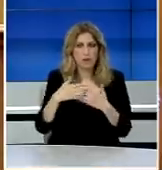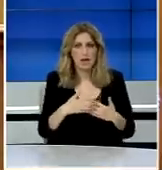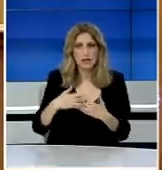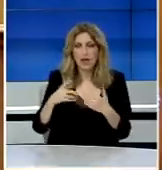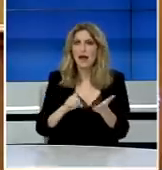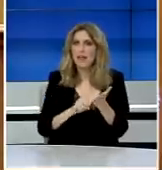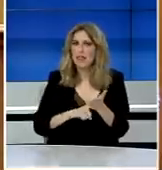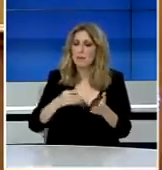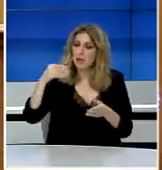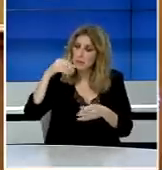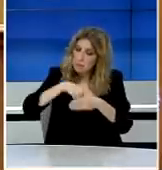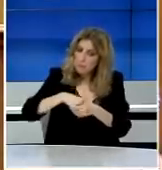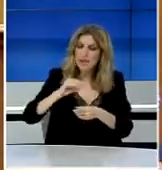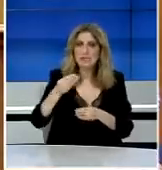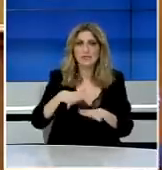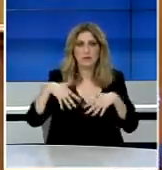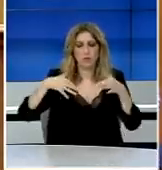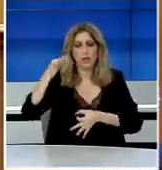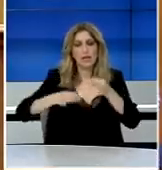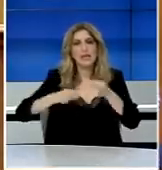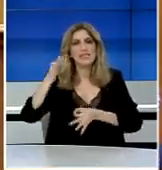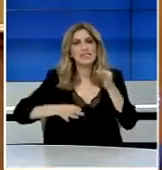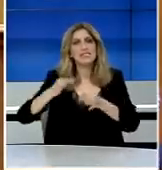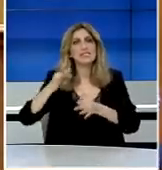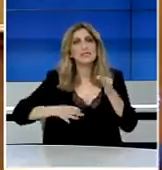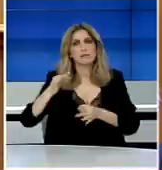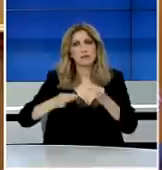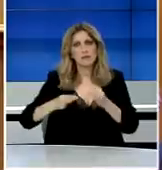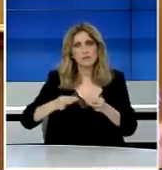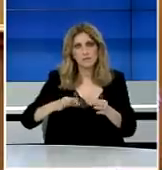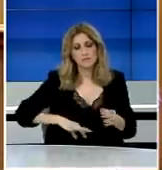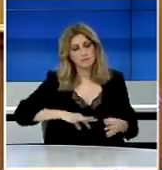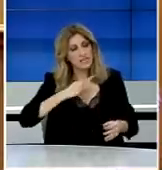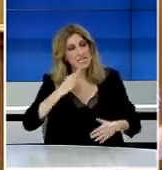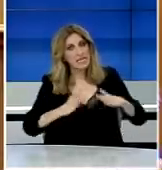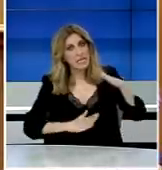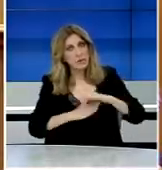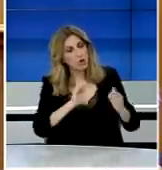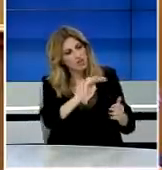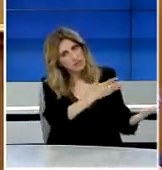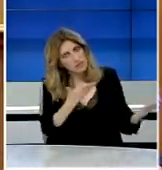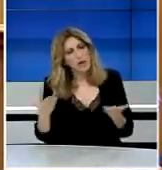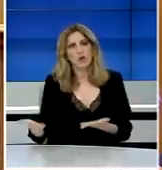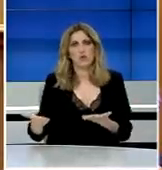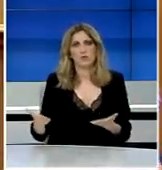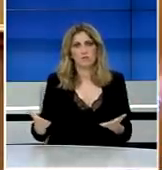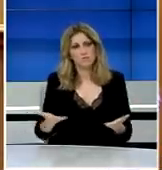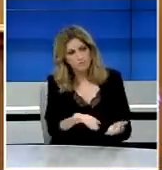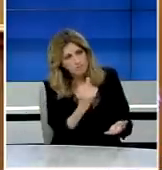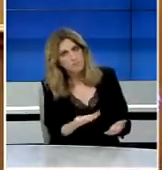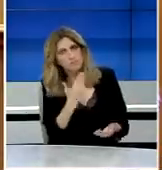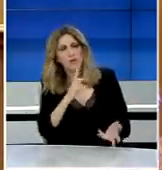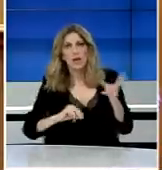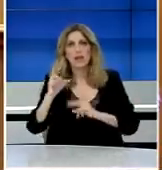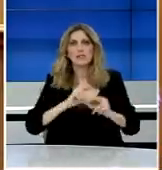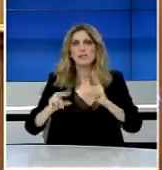Υποθέσεων, κύριε Πρόεδρε της Βουλής, σας καλώ για τη δική σας συνευθύνη σε αυτό, και να τεθούν τα προβλήματα αυτά. Είναι